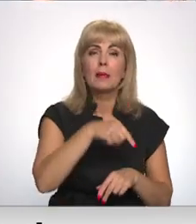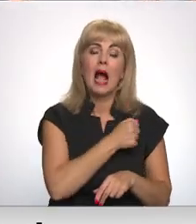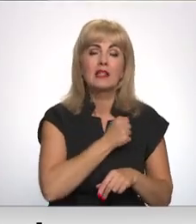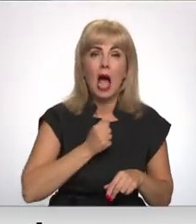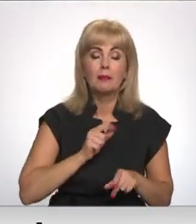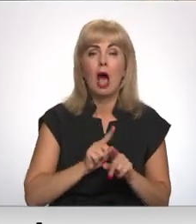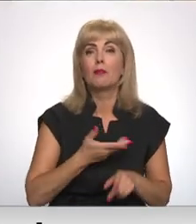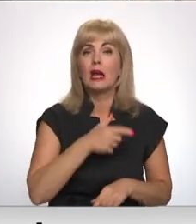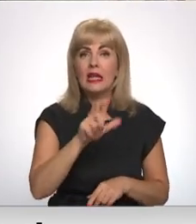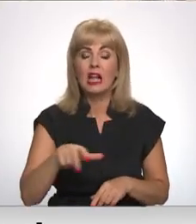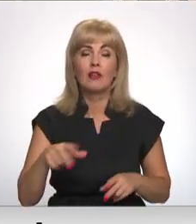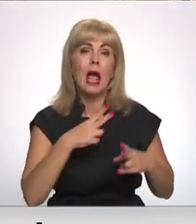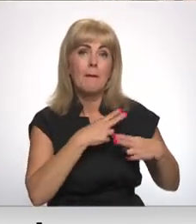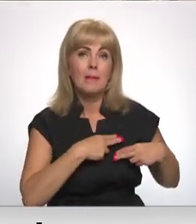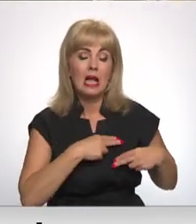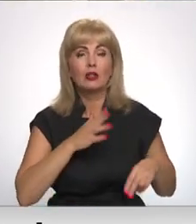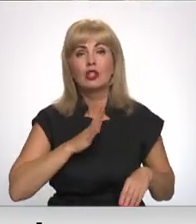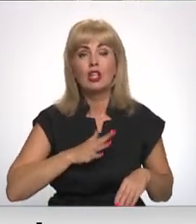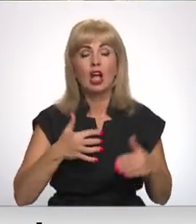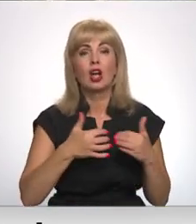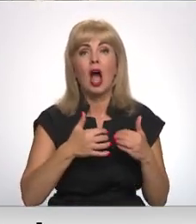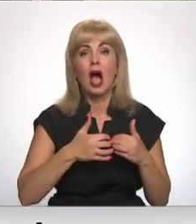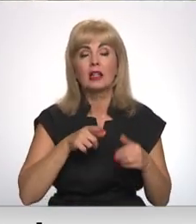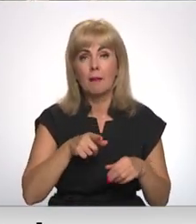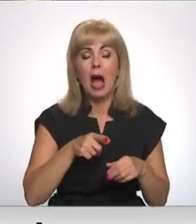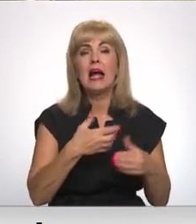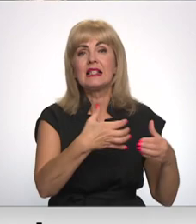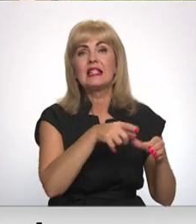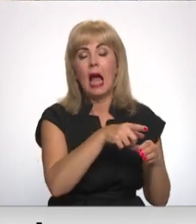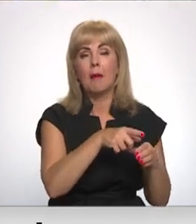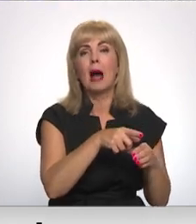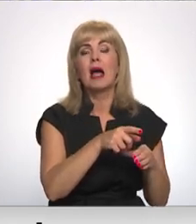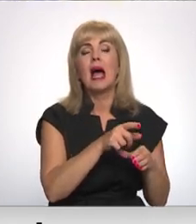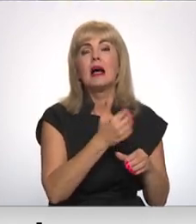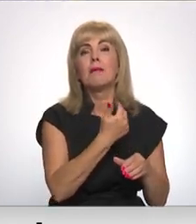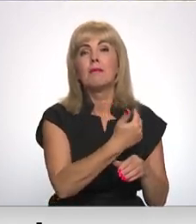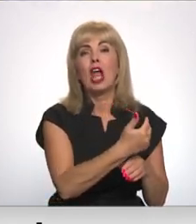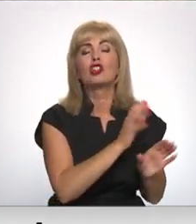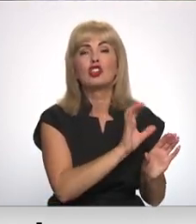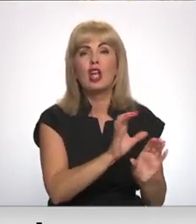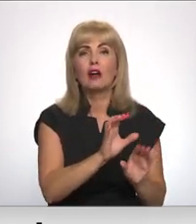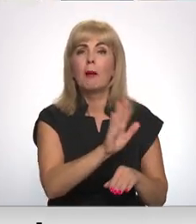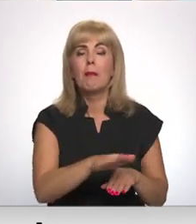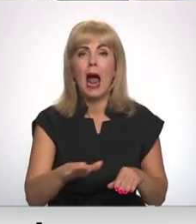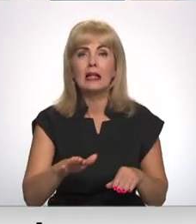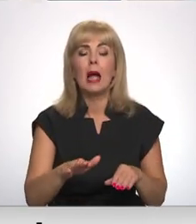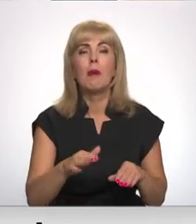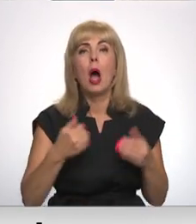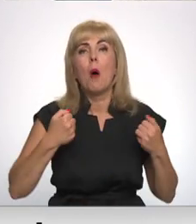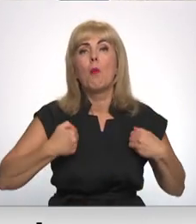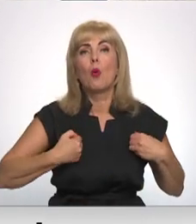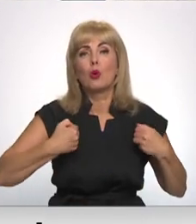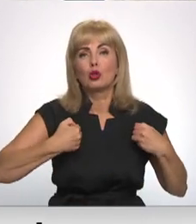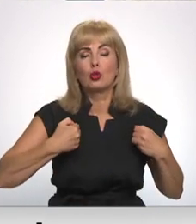iedzīvotāji. Biedrība karā cietušā Andri Jivkas ciema bērniem sagatavojas arī mugursomas, lai varētu uzsākt skolas gaitas. No cita